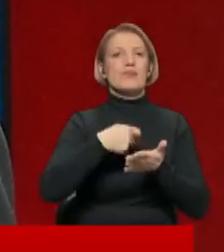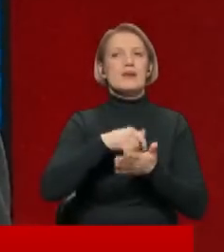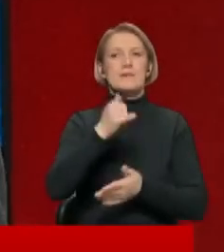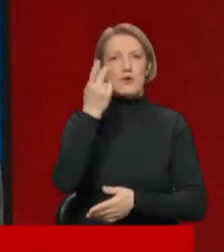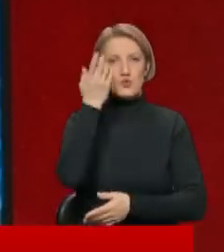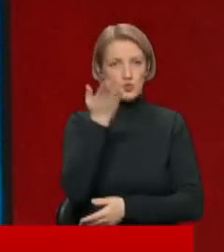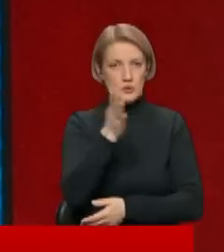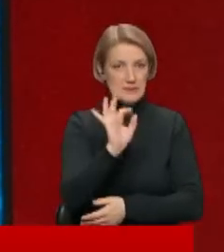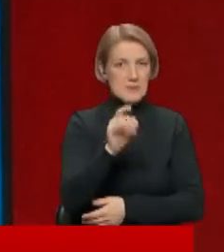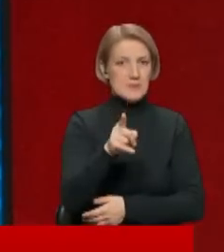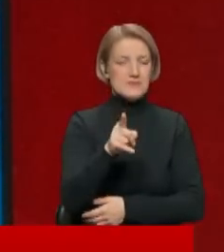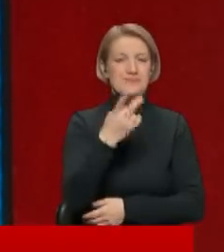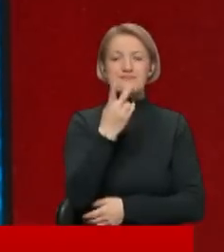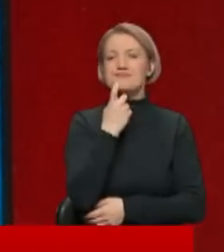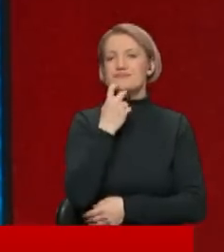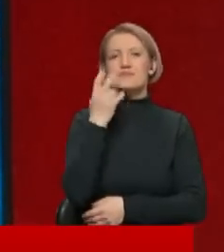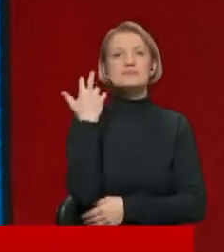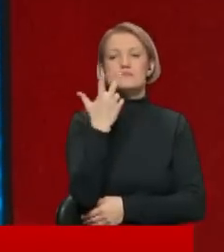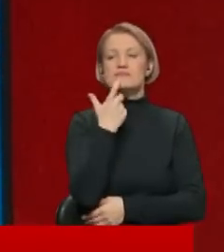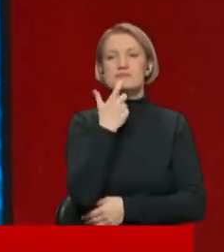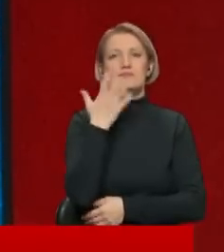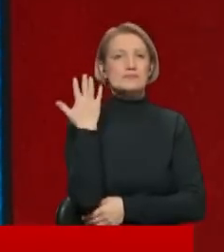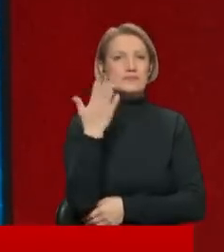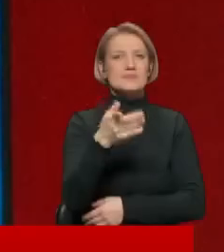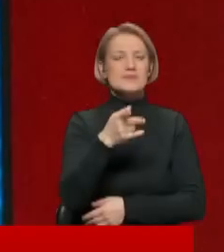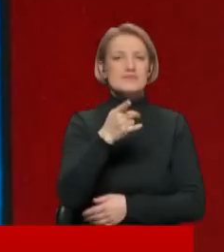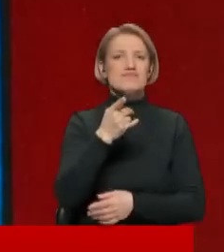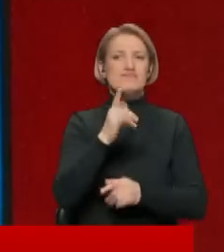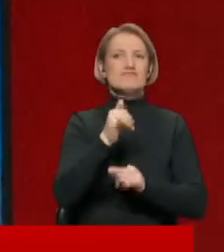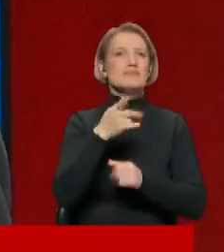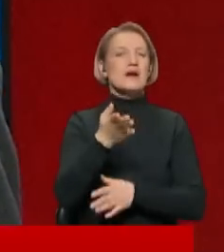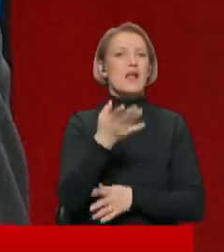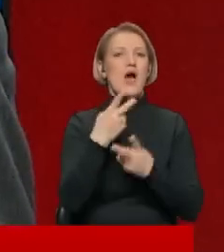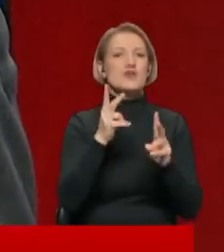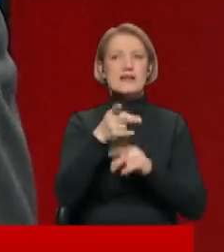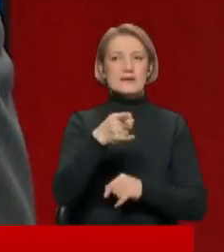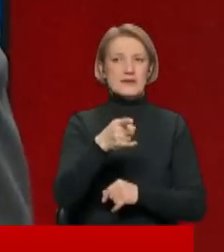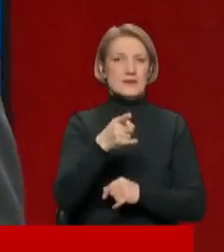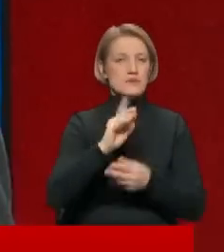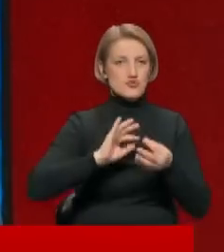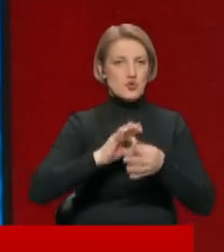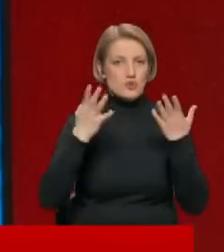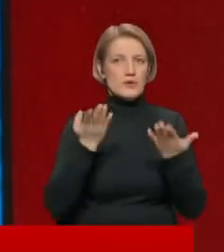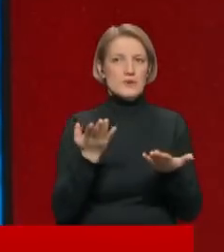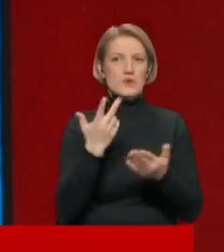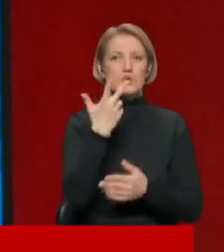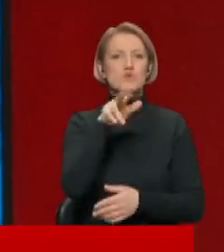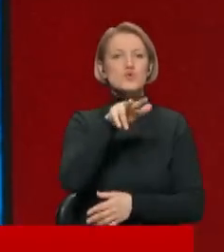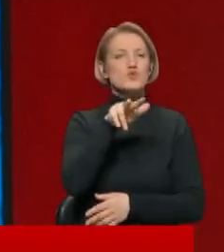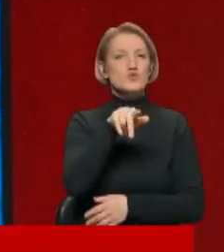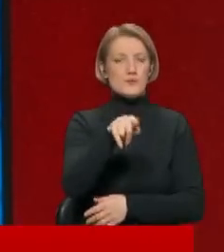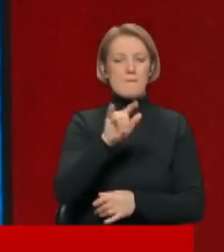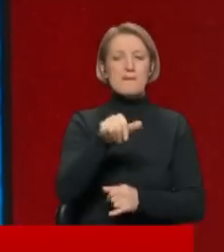unuttuk değil mi Biz 2 yıl önce 3 yıl önce tanzim marketler açılmıştır derdinizde Derman mı değil üç harfliler